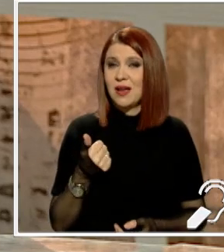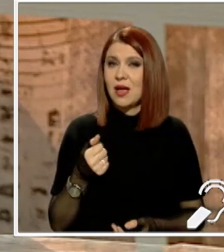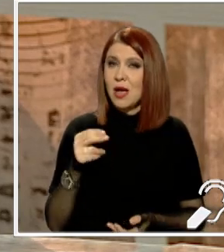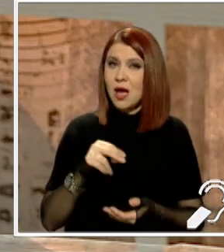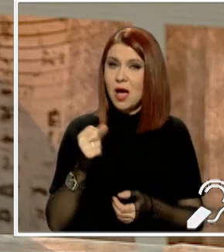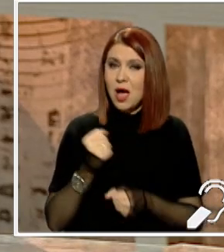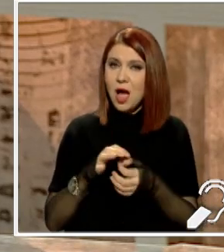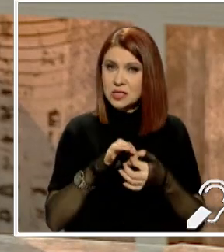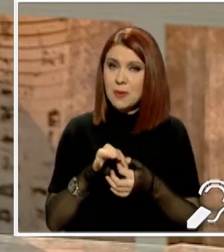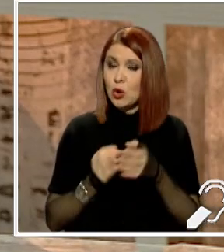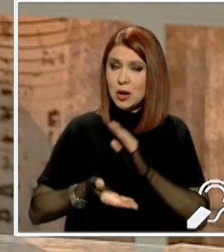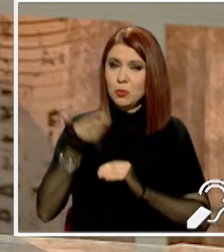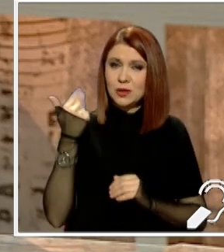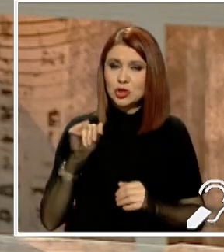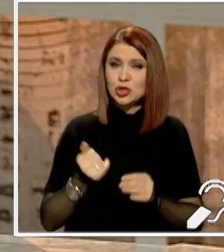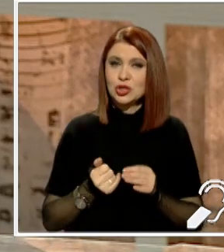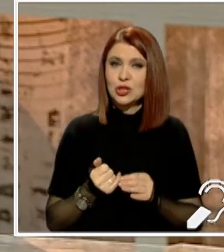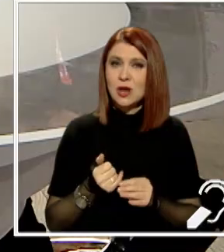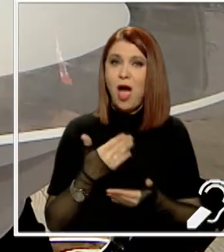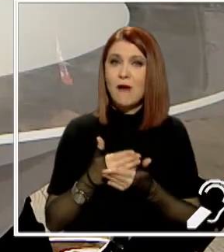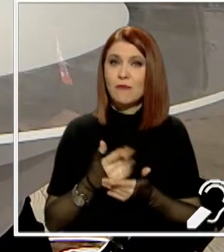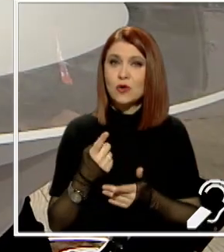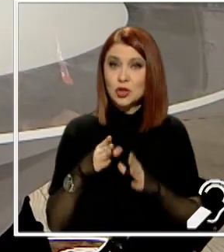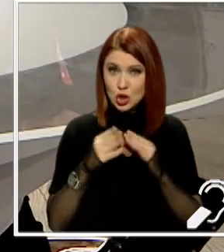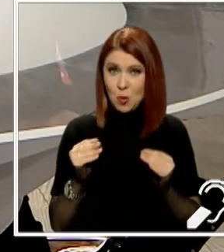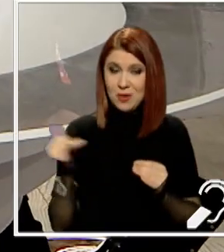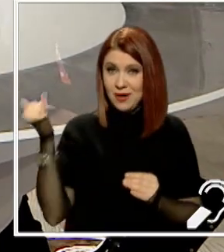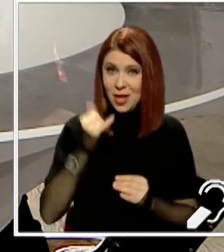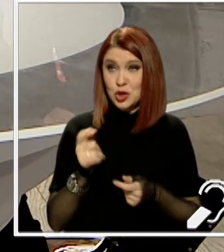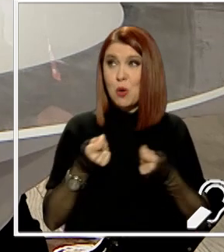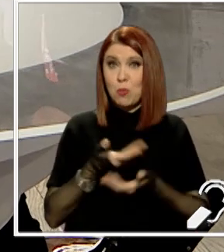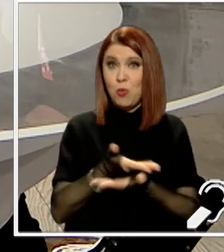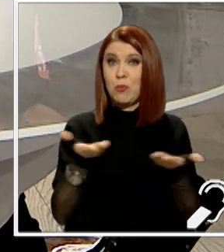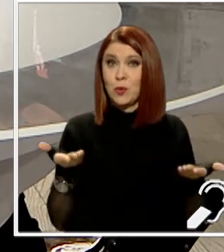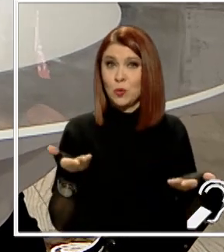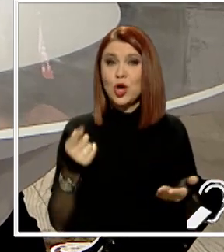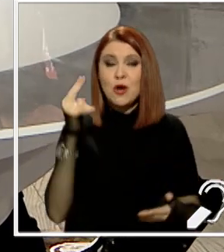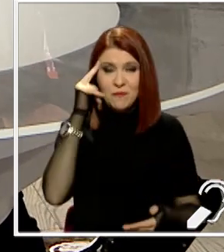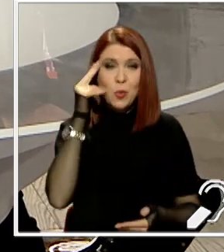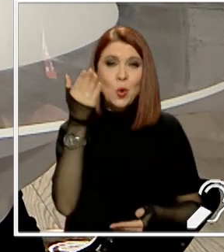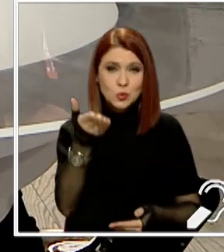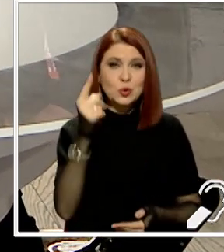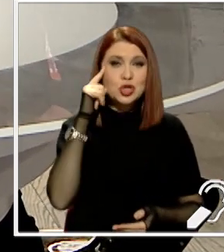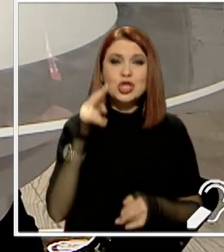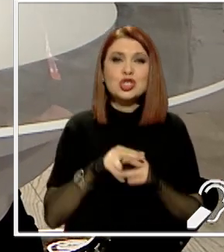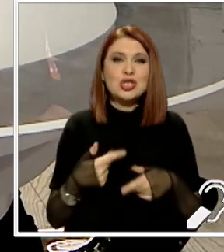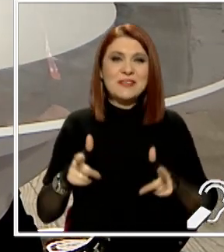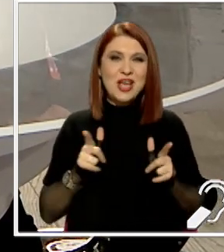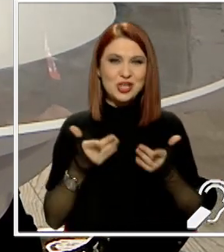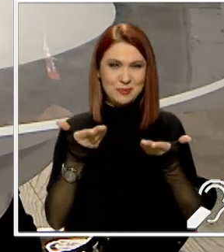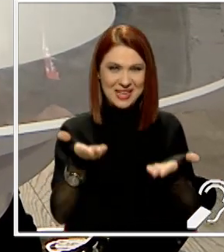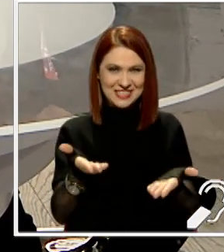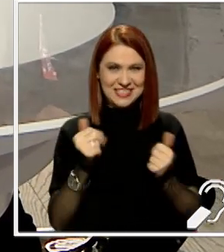mai colaborat și data trecută a mai fost în România, așa că publicul cumva vă e cunoscut și știți cam la ce să vă